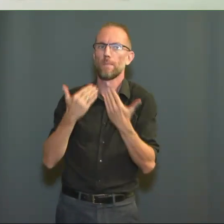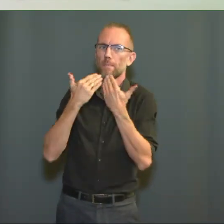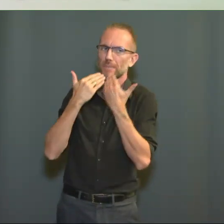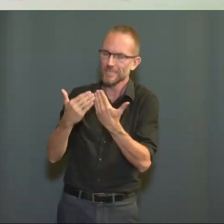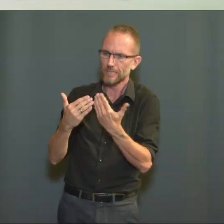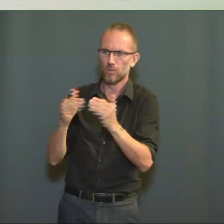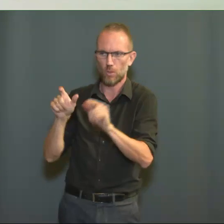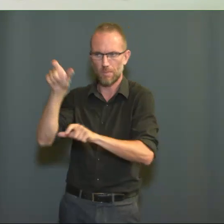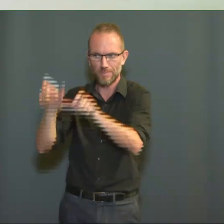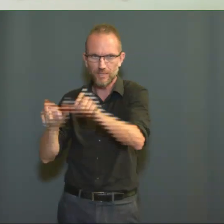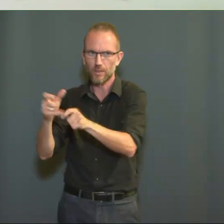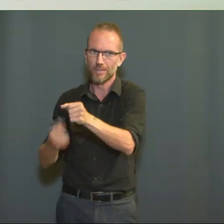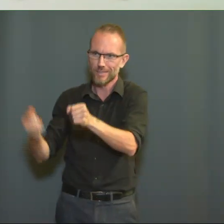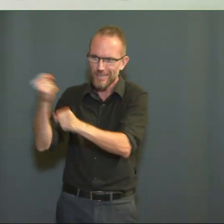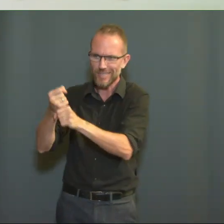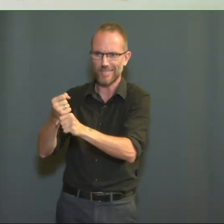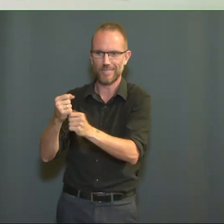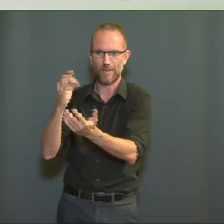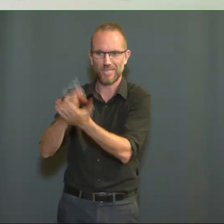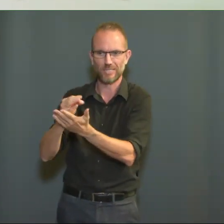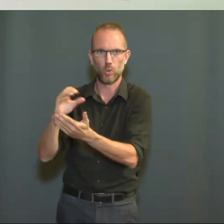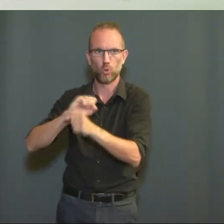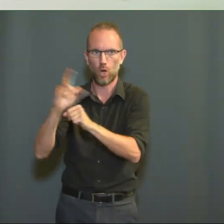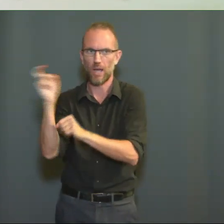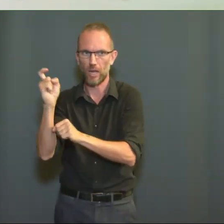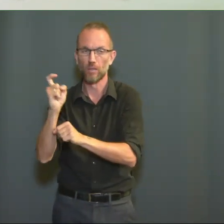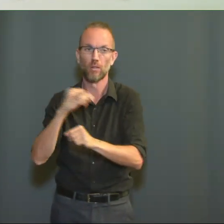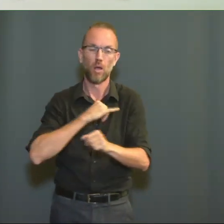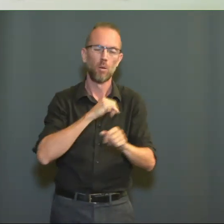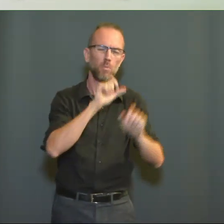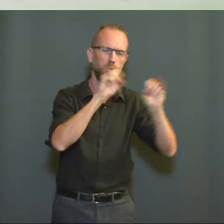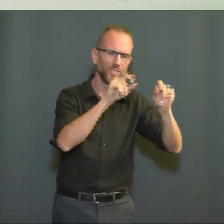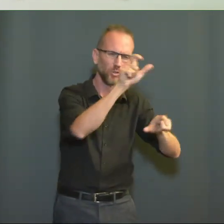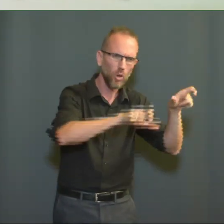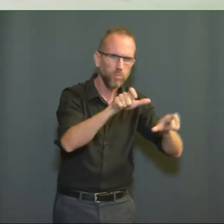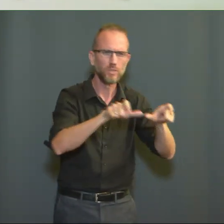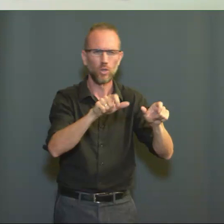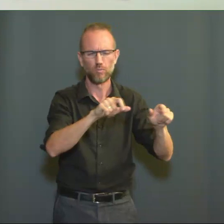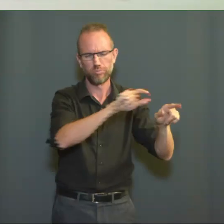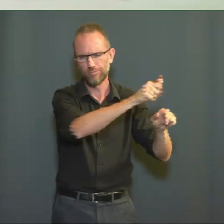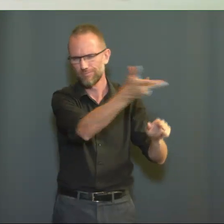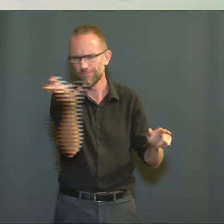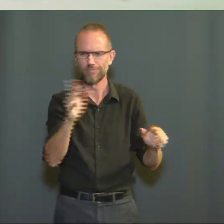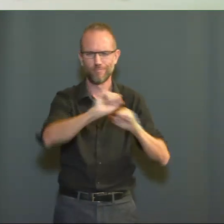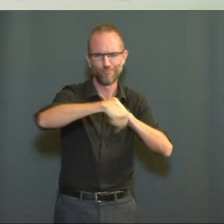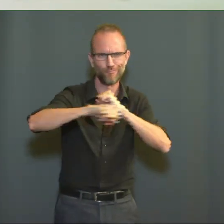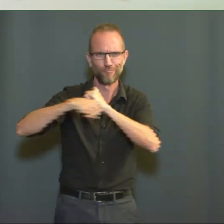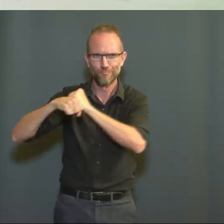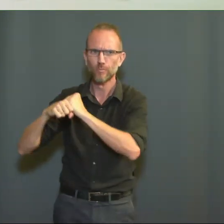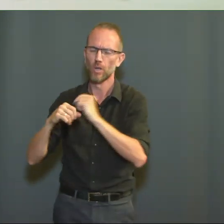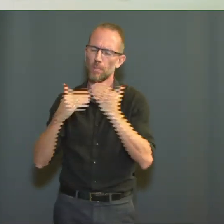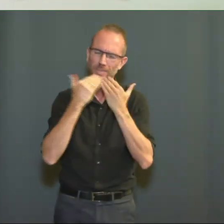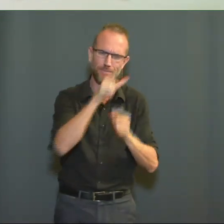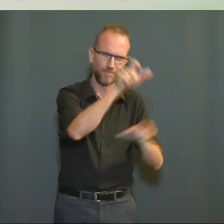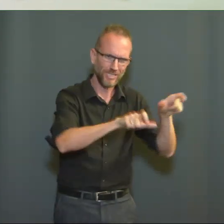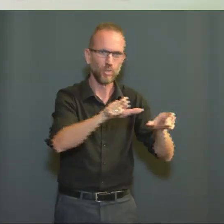très compétents des professeurs Axel Le Gay et Bart Prenil. Maintenant, c'est à nous tous